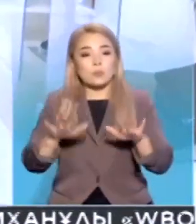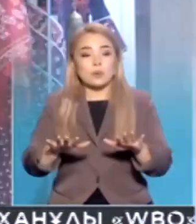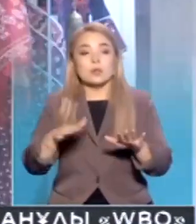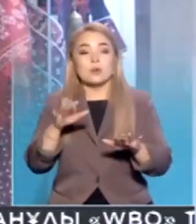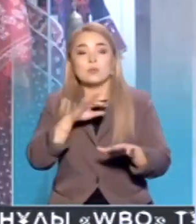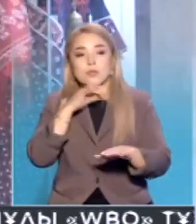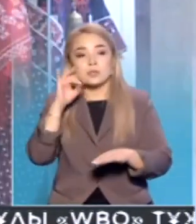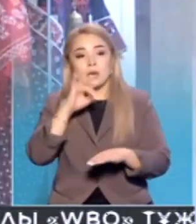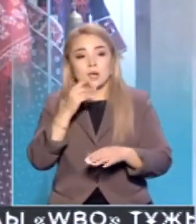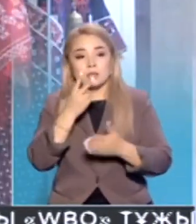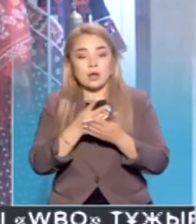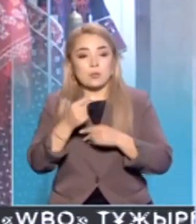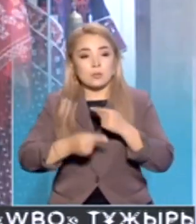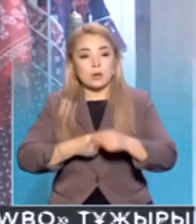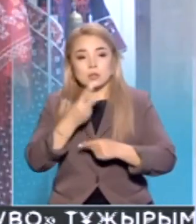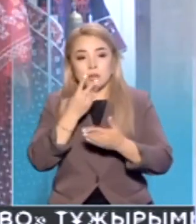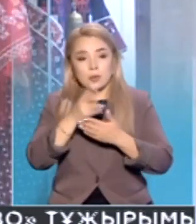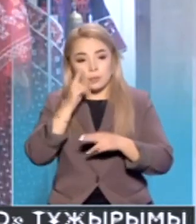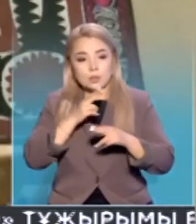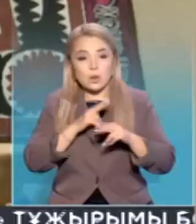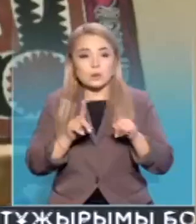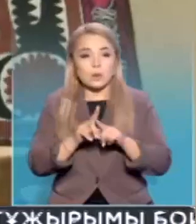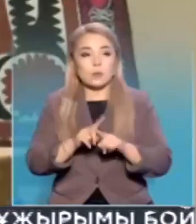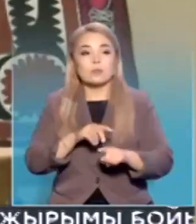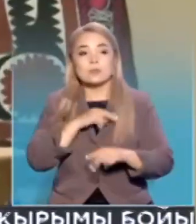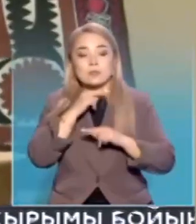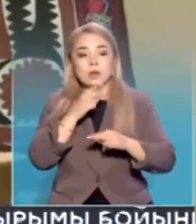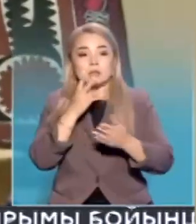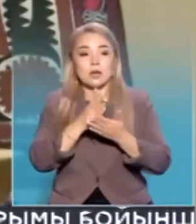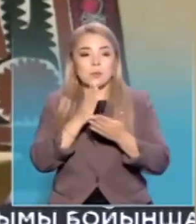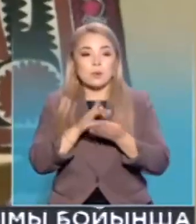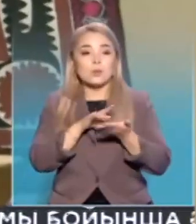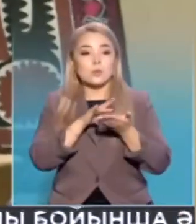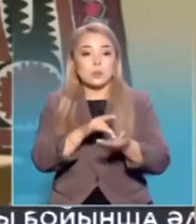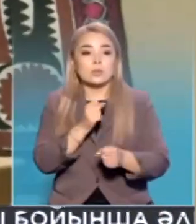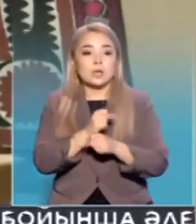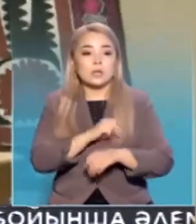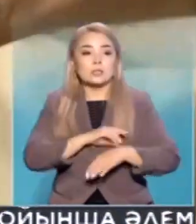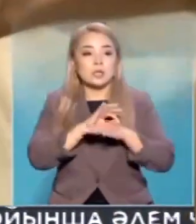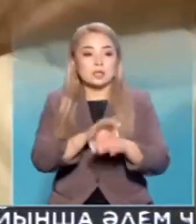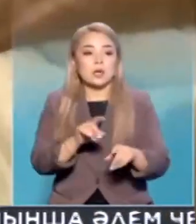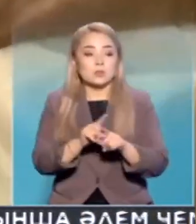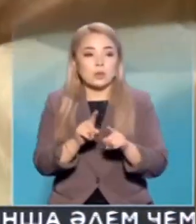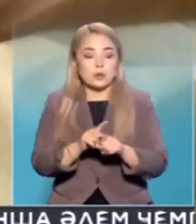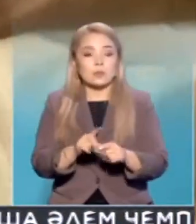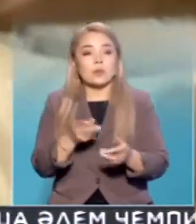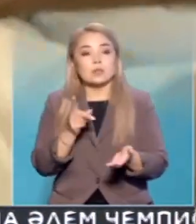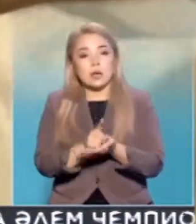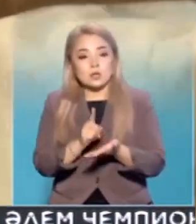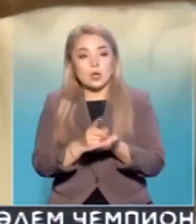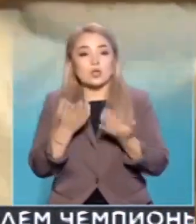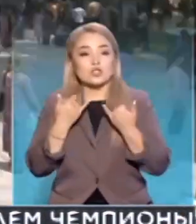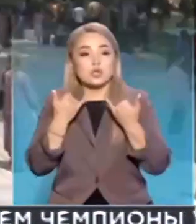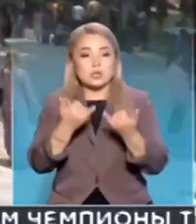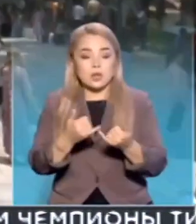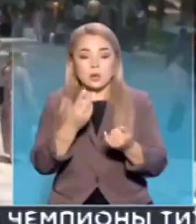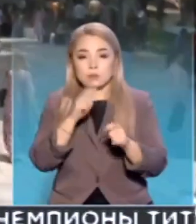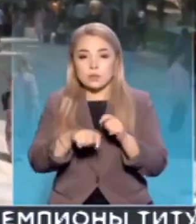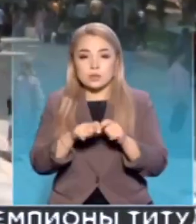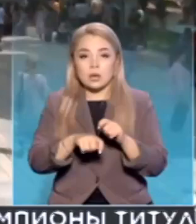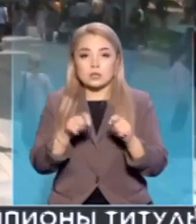өте көп. Бауырлас мемлекет ішкі туризмге ерекше ден қойған. Туризм саласында қызмет ететін кәсіпкерлерге де салықтық жеңілдіктер жасау